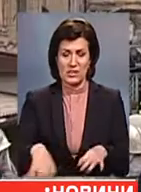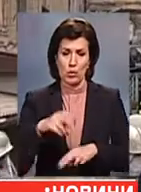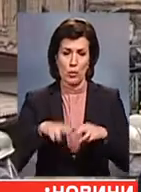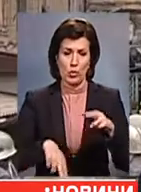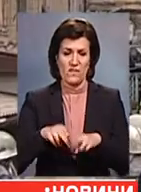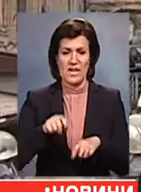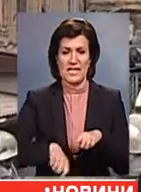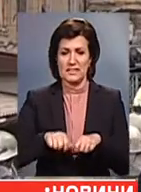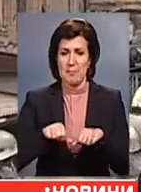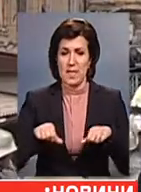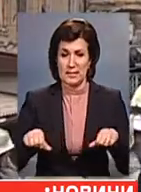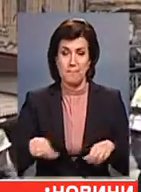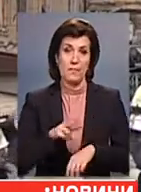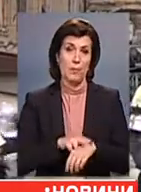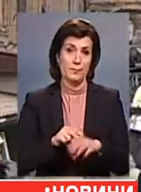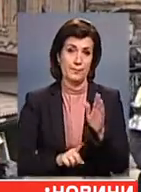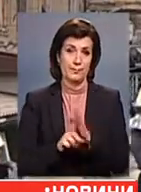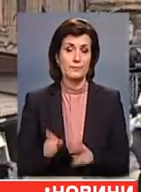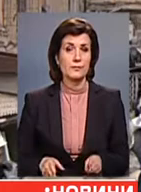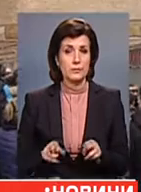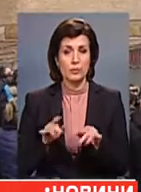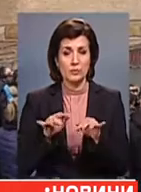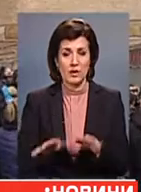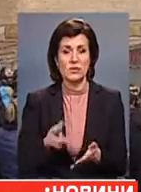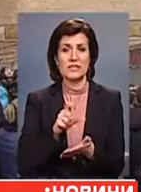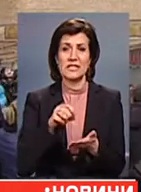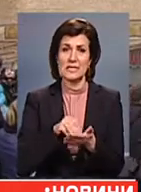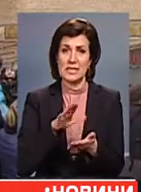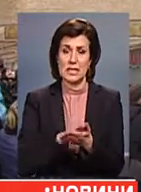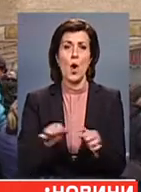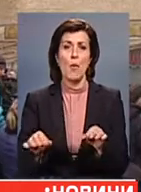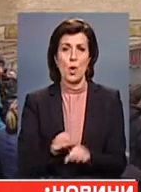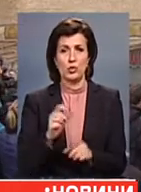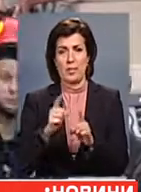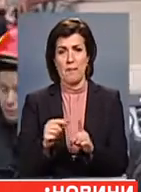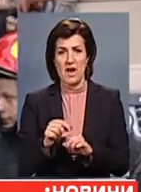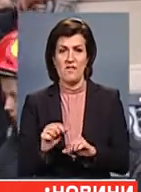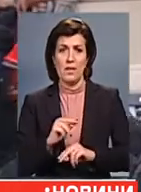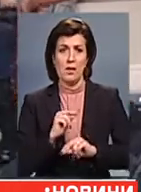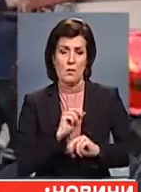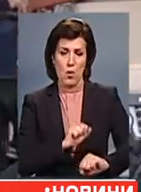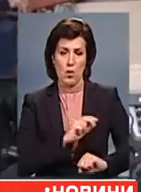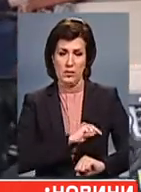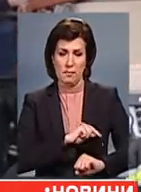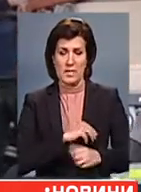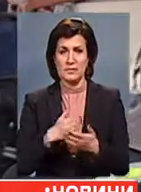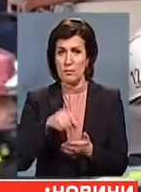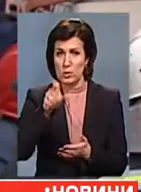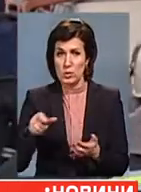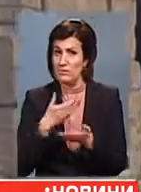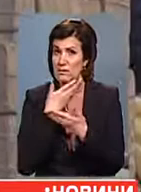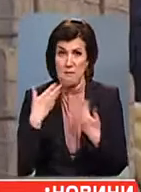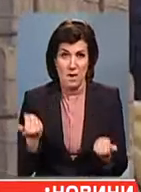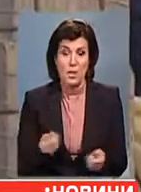архітектурно-будівельній інспекції. Поліція порушила кримінальну справу за статтею «Порушення правил охорони праці». Підозрюваних наразі